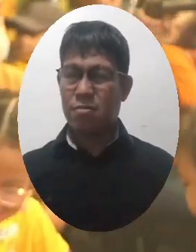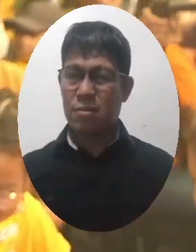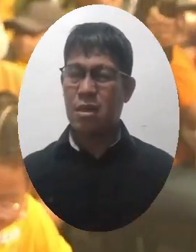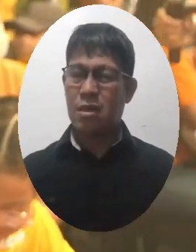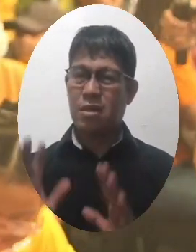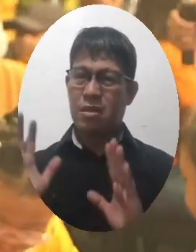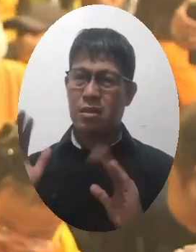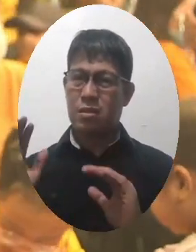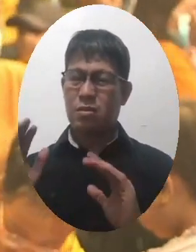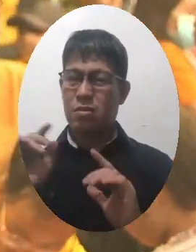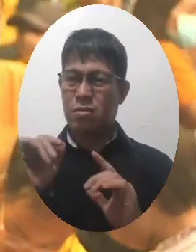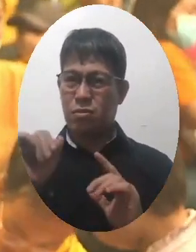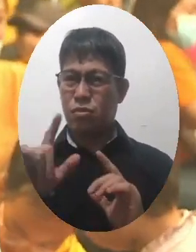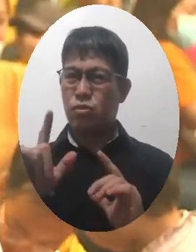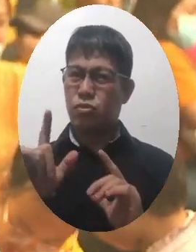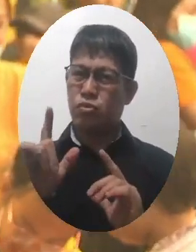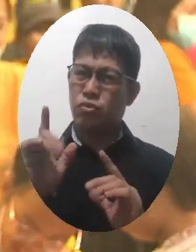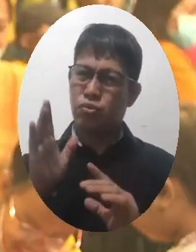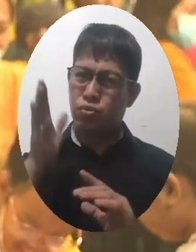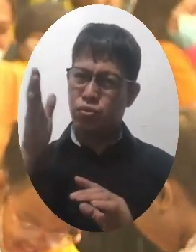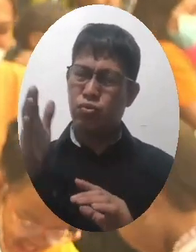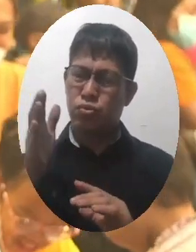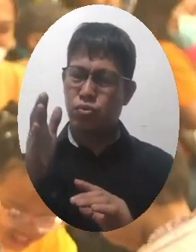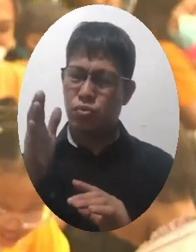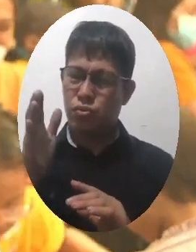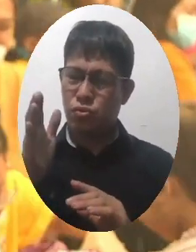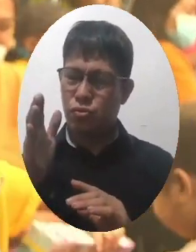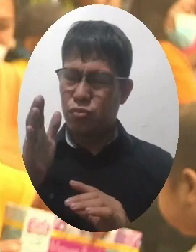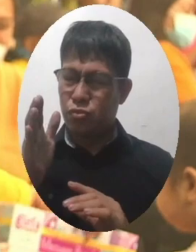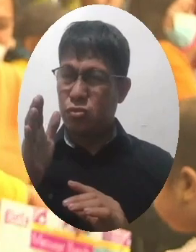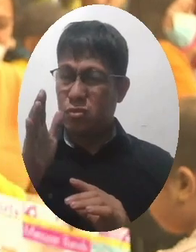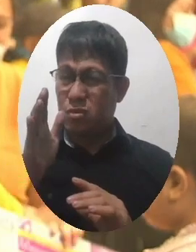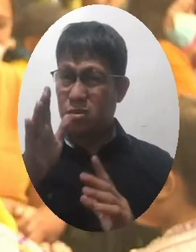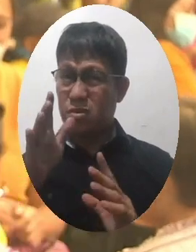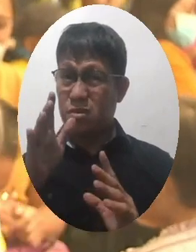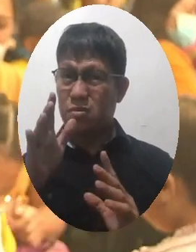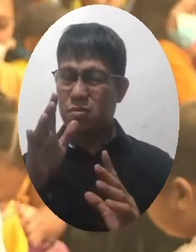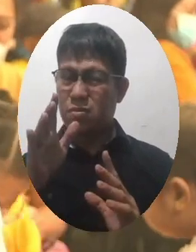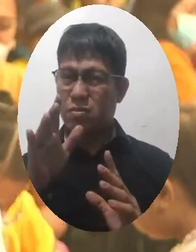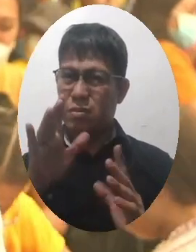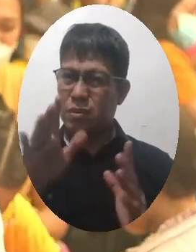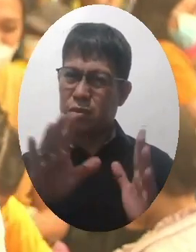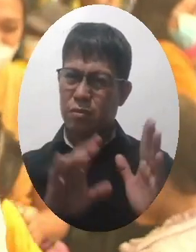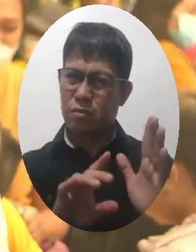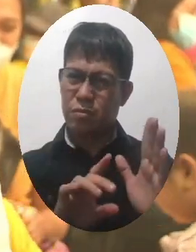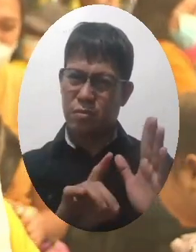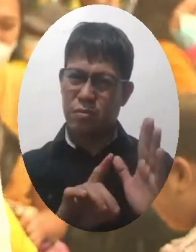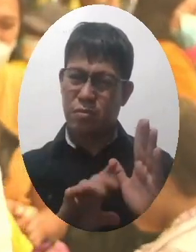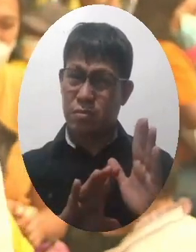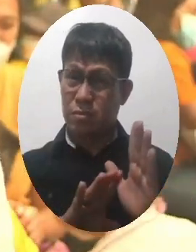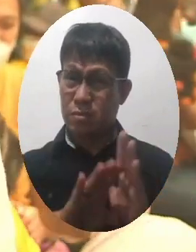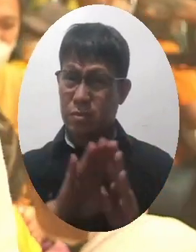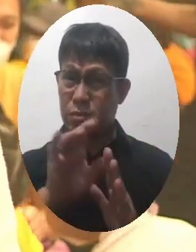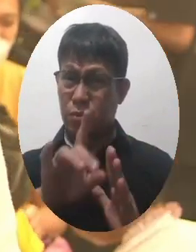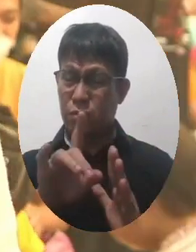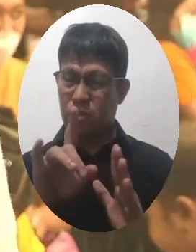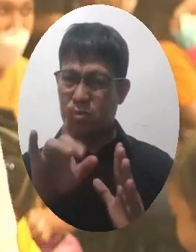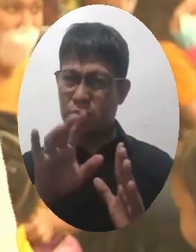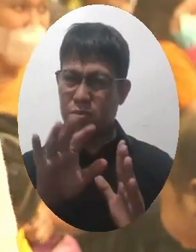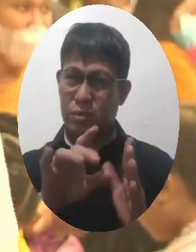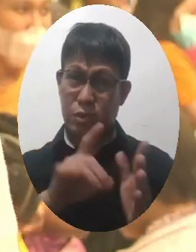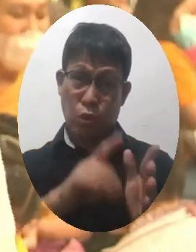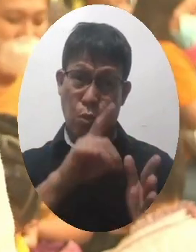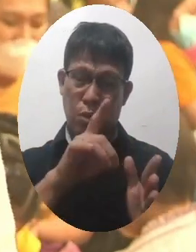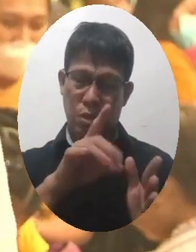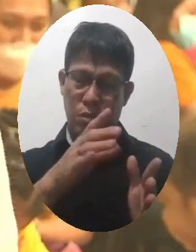sakit. I hope na one day makakuha ng, makadevelop ng gamot na